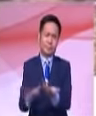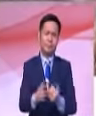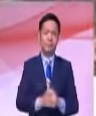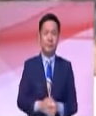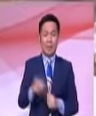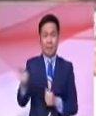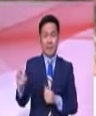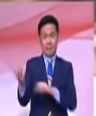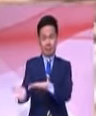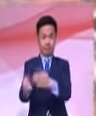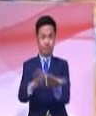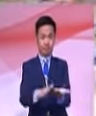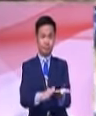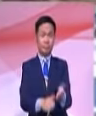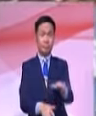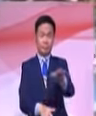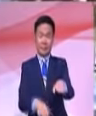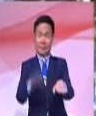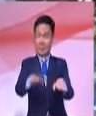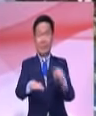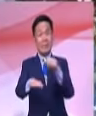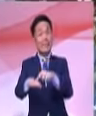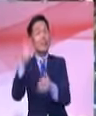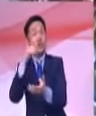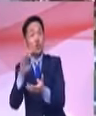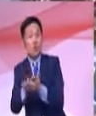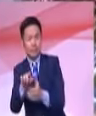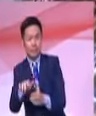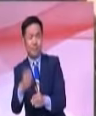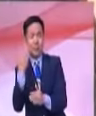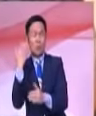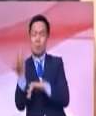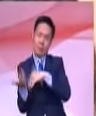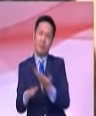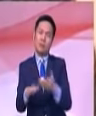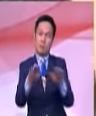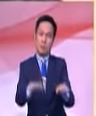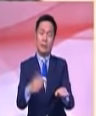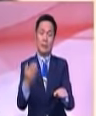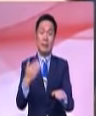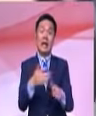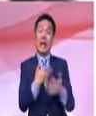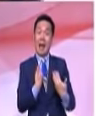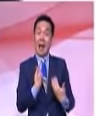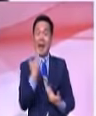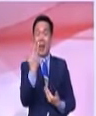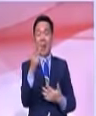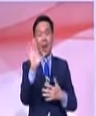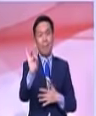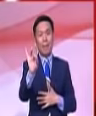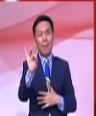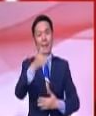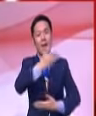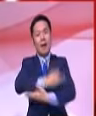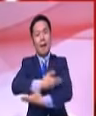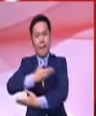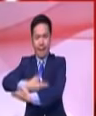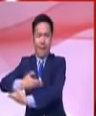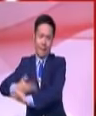yang disemadikan bersebelahan pusara isterinya Allahyarhamah Puan Sri Normah Abdullah meninggalkan 8 orang anak.